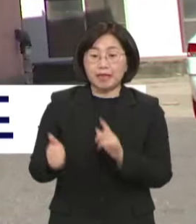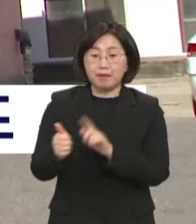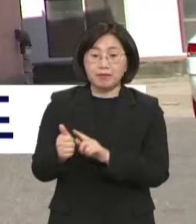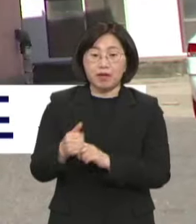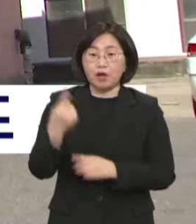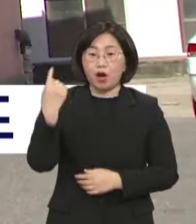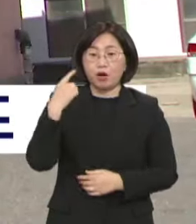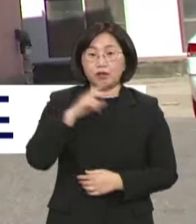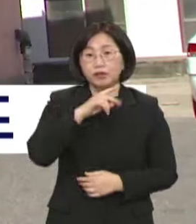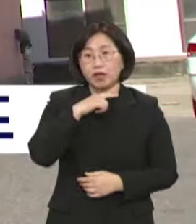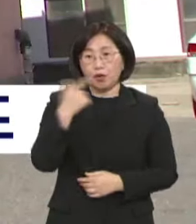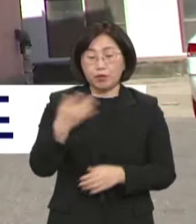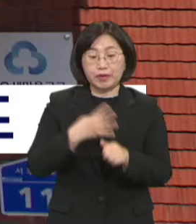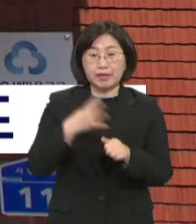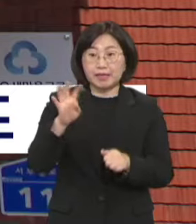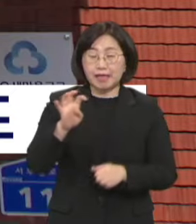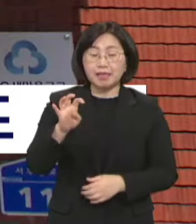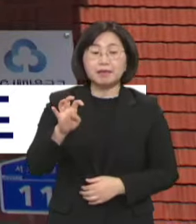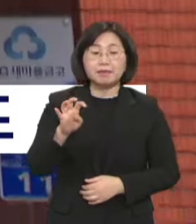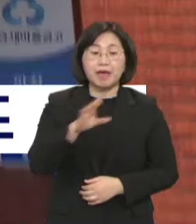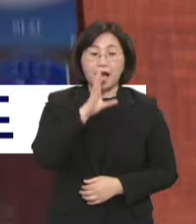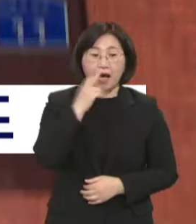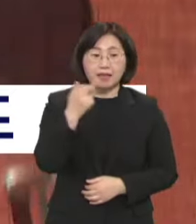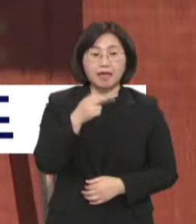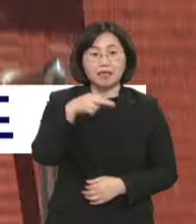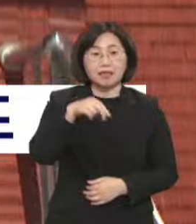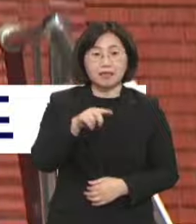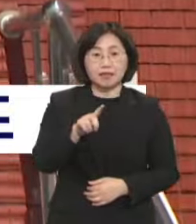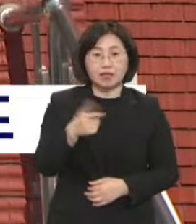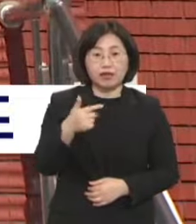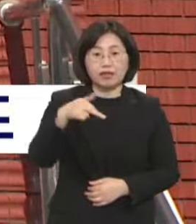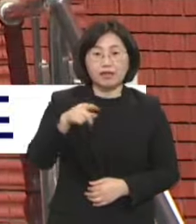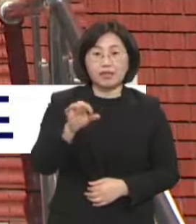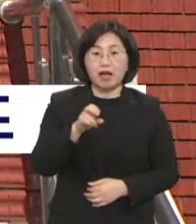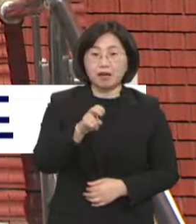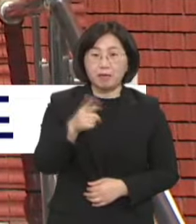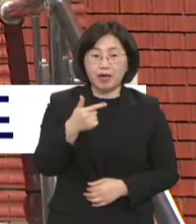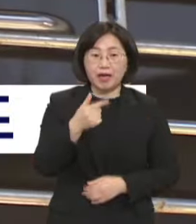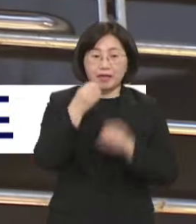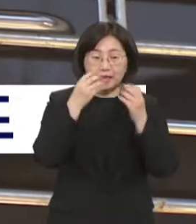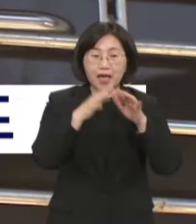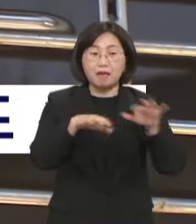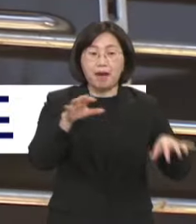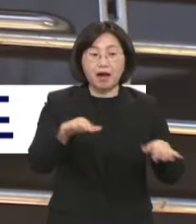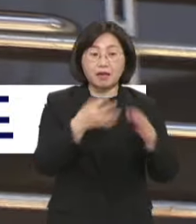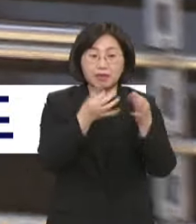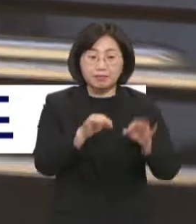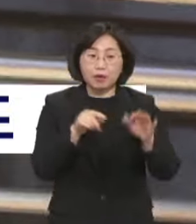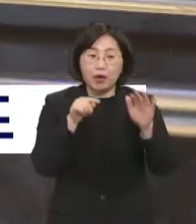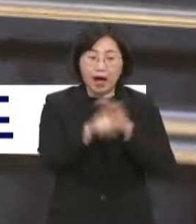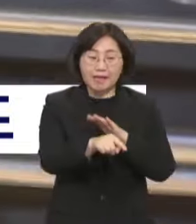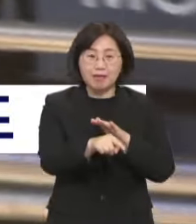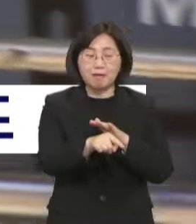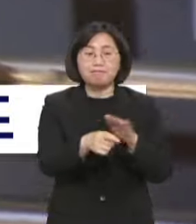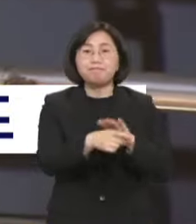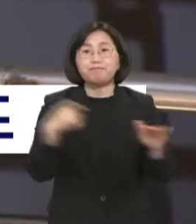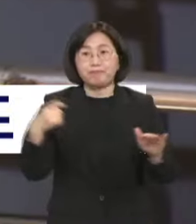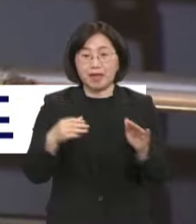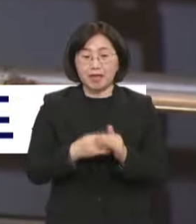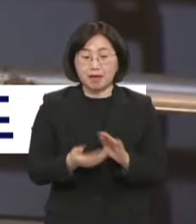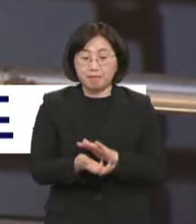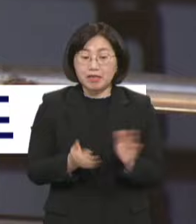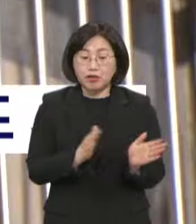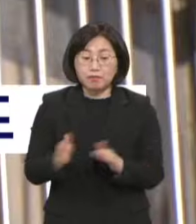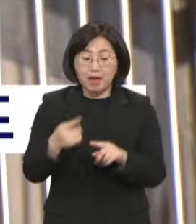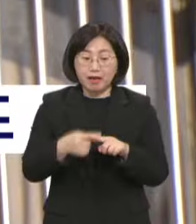남성은 어제 오후 4시 40분쯤 아산시 선장면에 있는 새마을금고에서 강도 행각을 벌였습니다. 미리 준비한